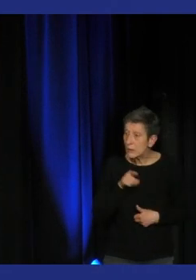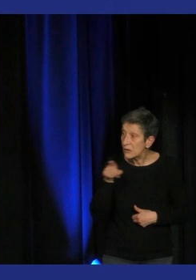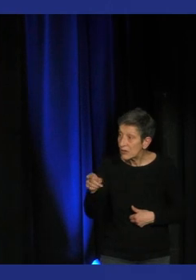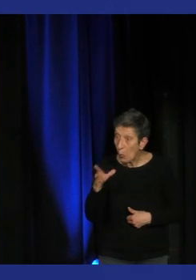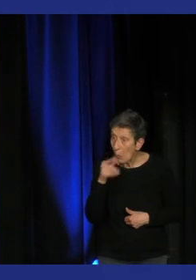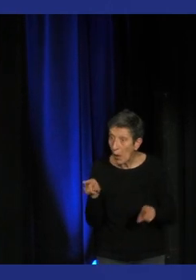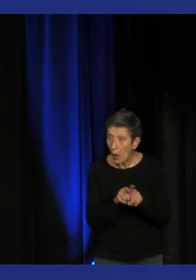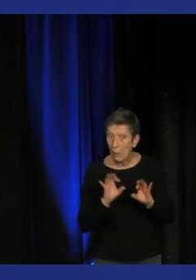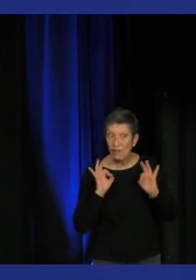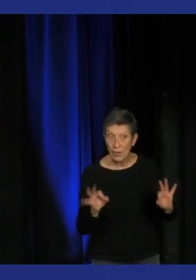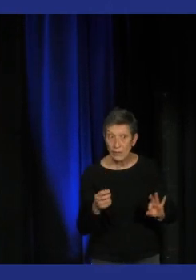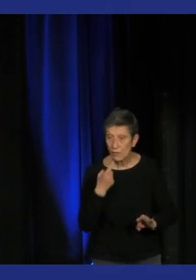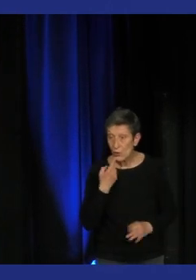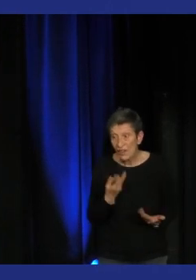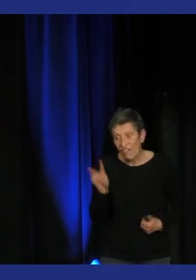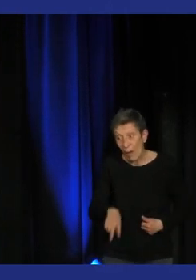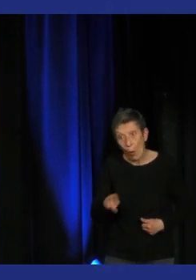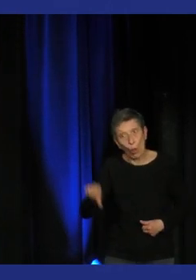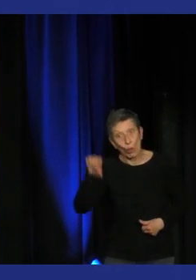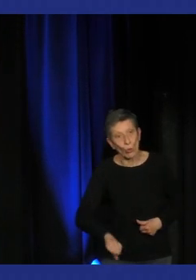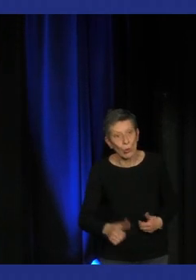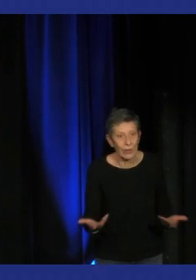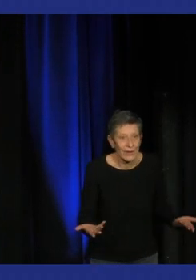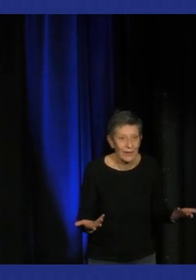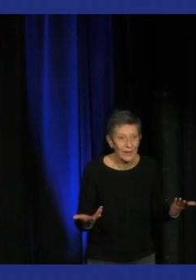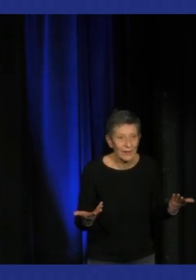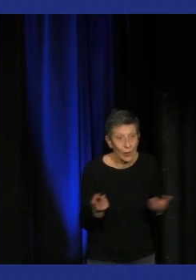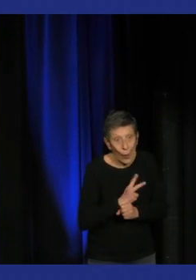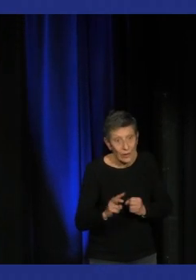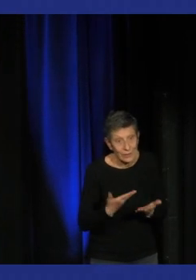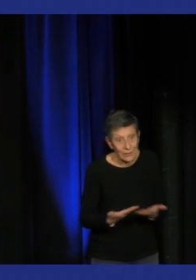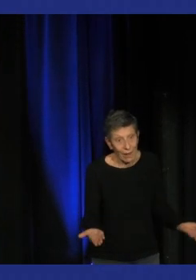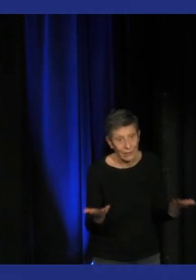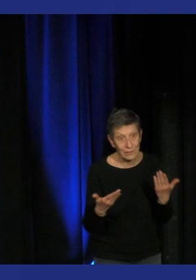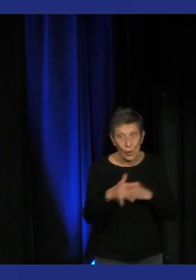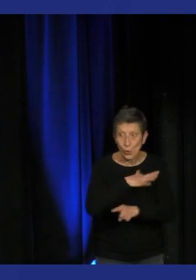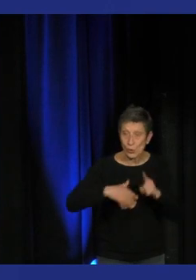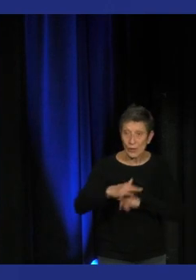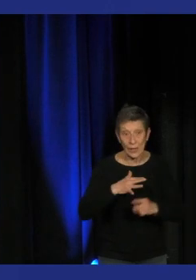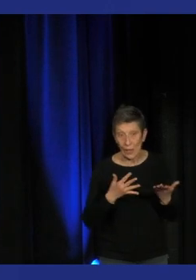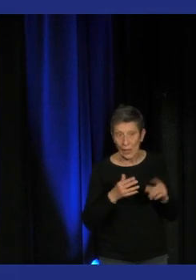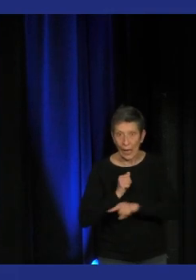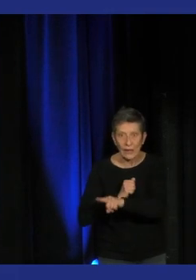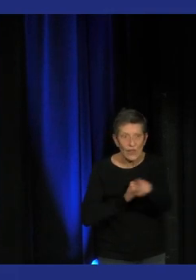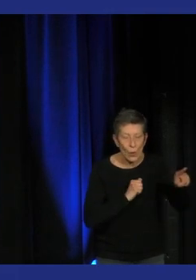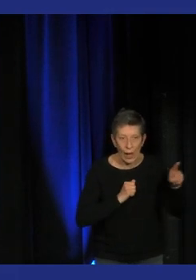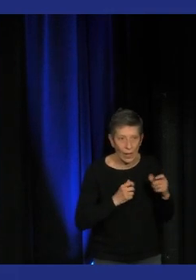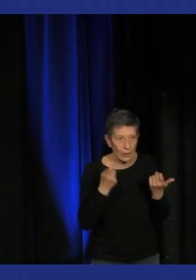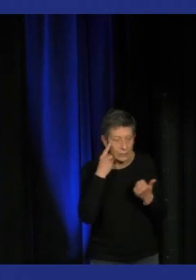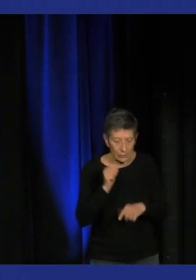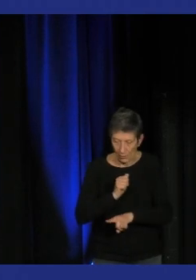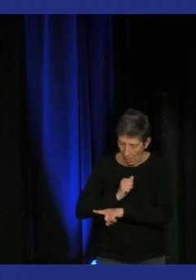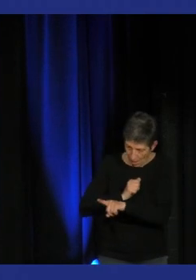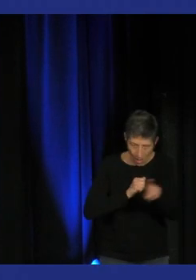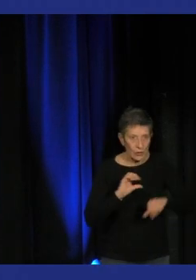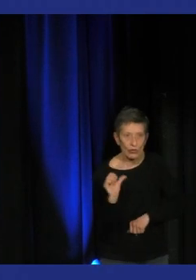valides, c'est que vraiment vous êtes nul. Donc il y a toujours le risque dans cette société très individuelle et individualiste dans laquelle on